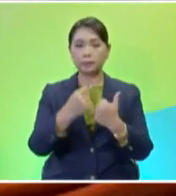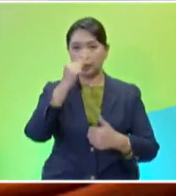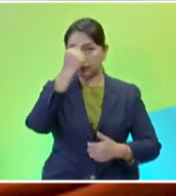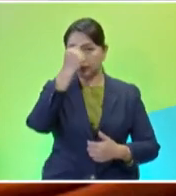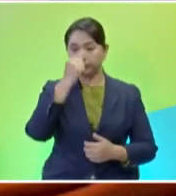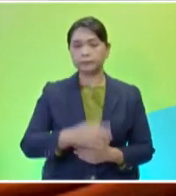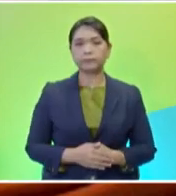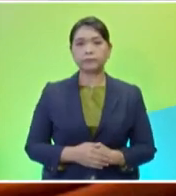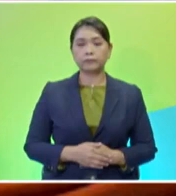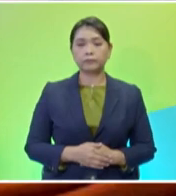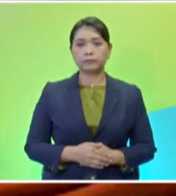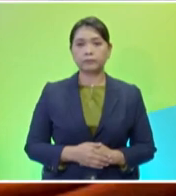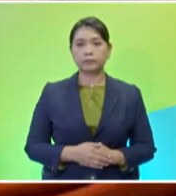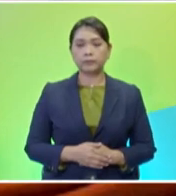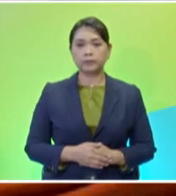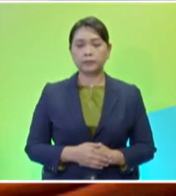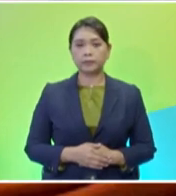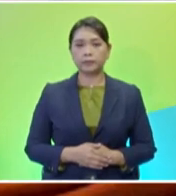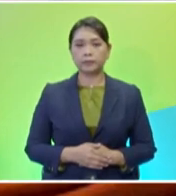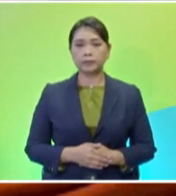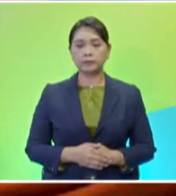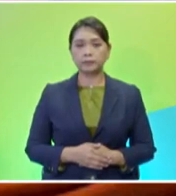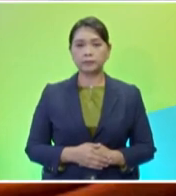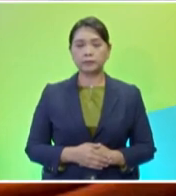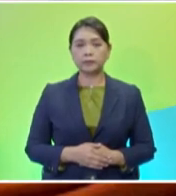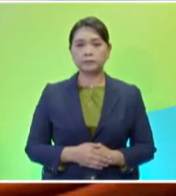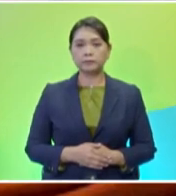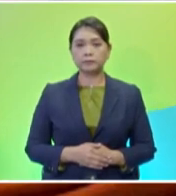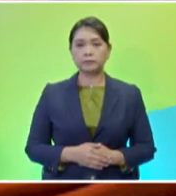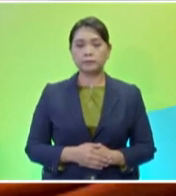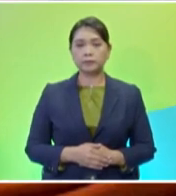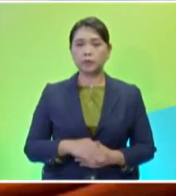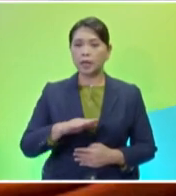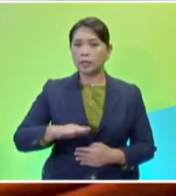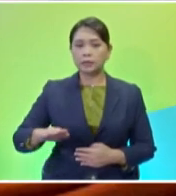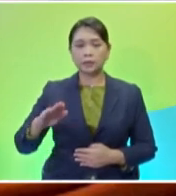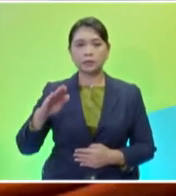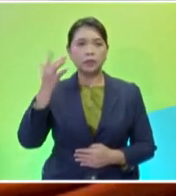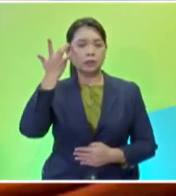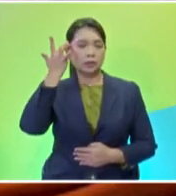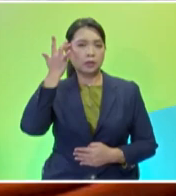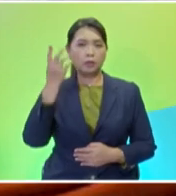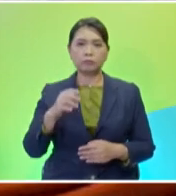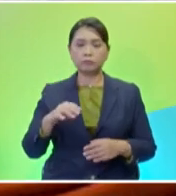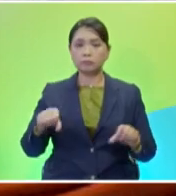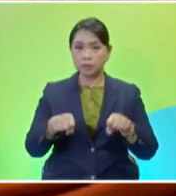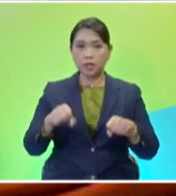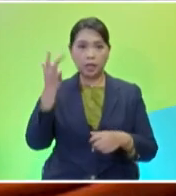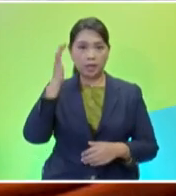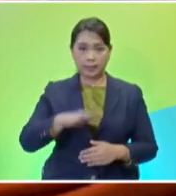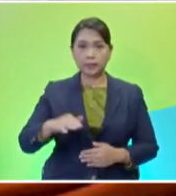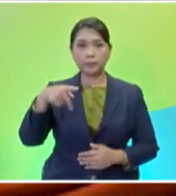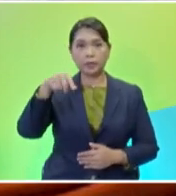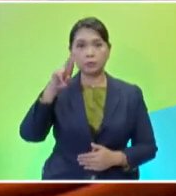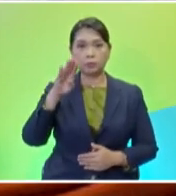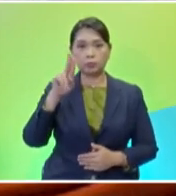Prabowo tidak tahu memasak masakan Melayu dia Tidak segan meminta tunjuk aja daripada tok